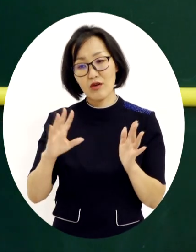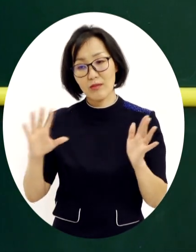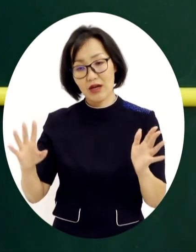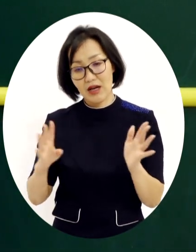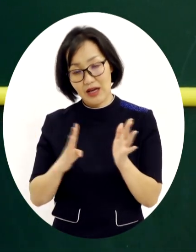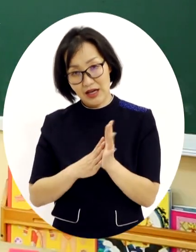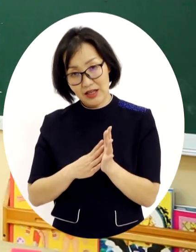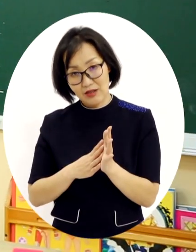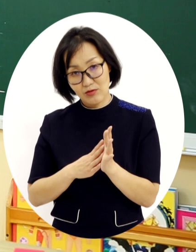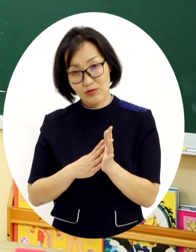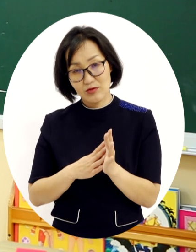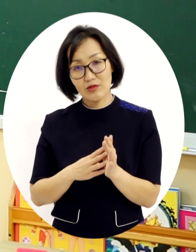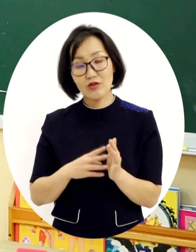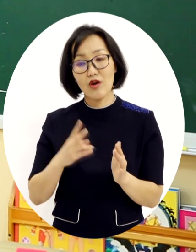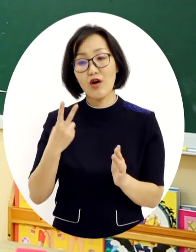2018